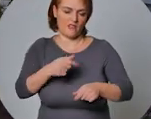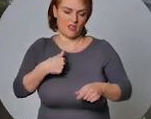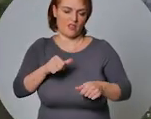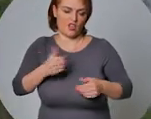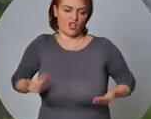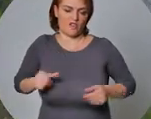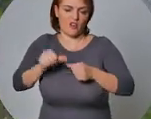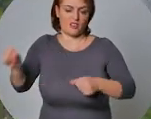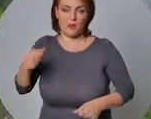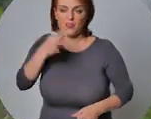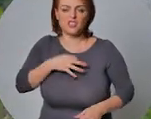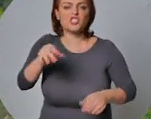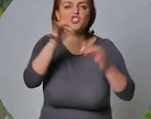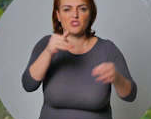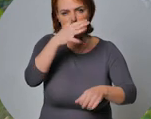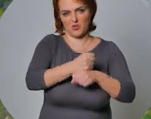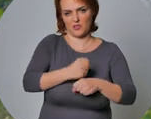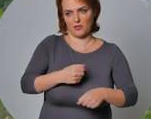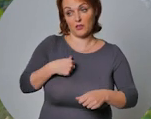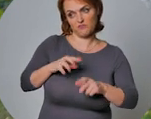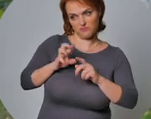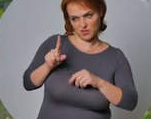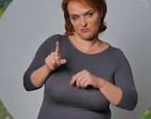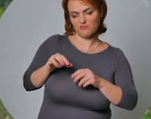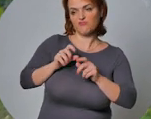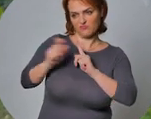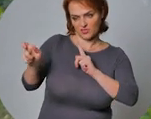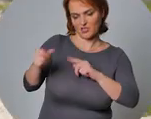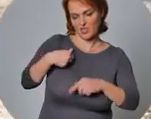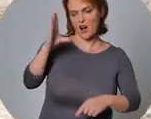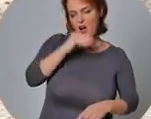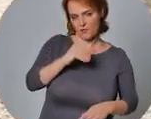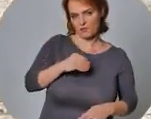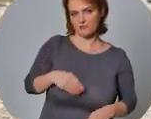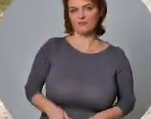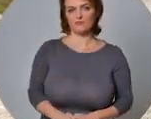face nimic, într-o parte, că în altă, e că chestii de astea. Lumea e diferită.